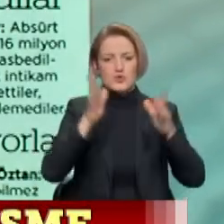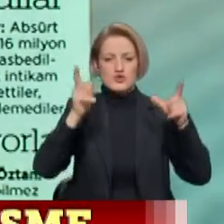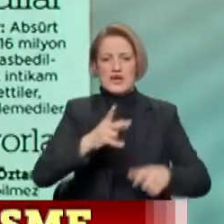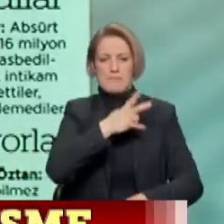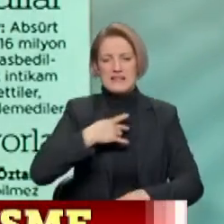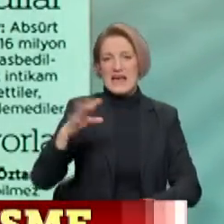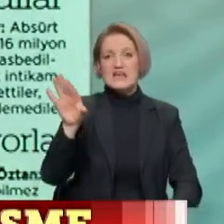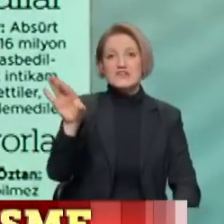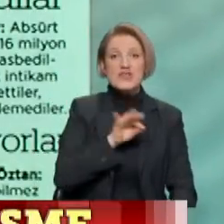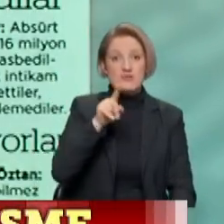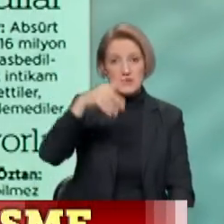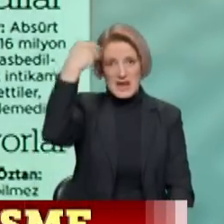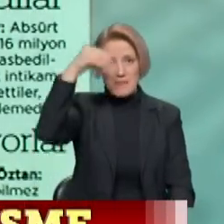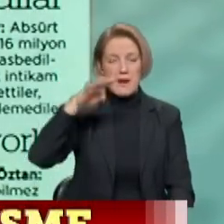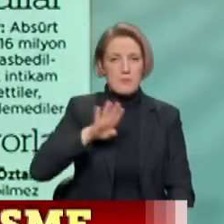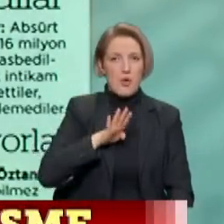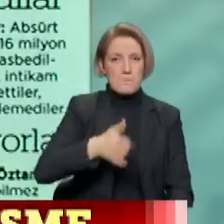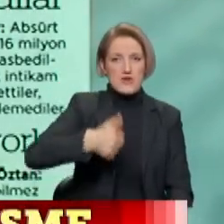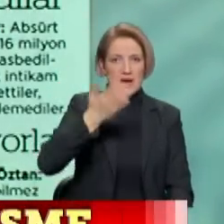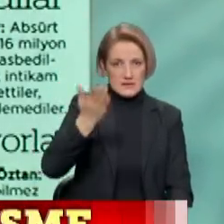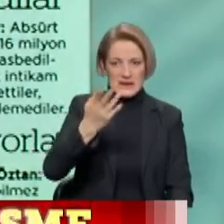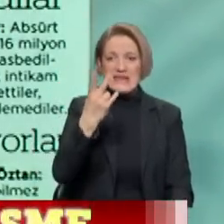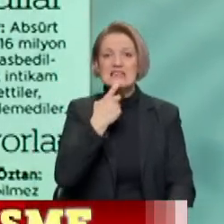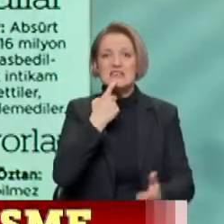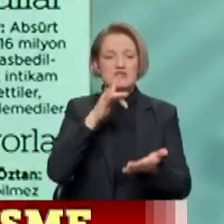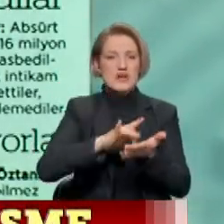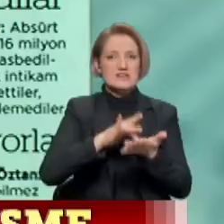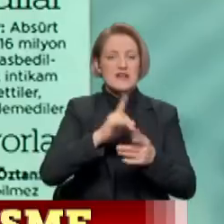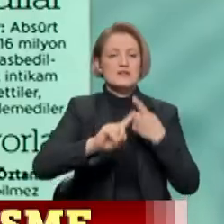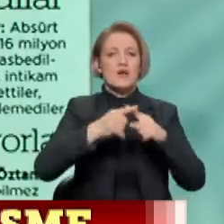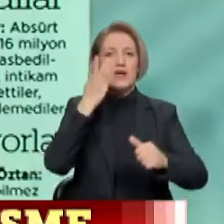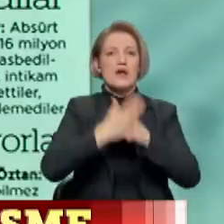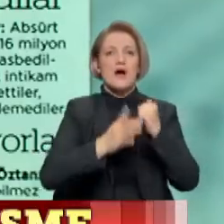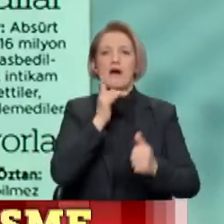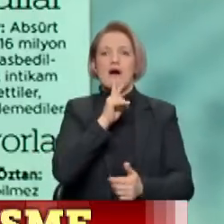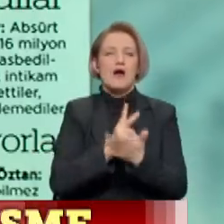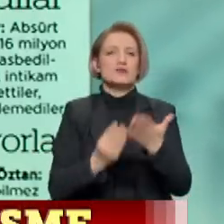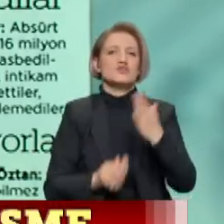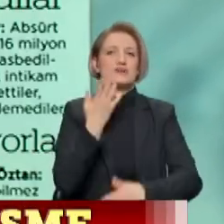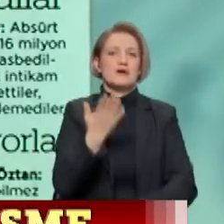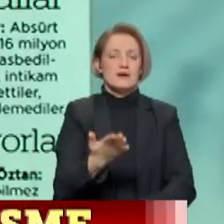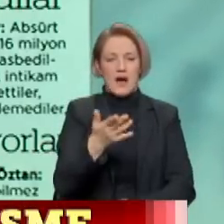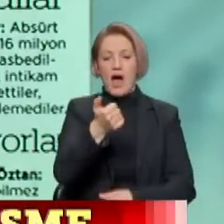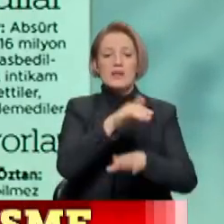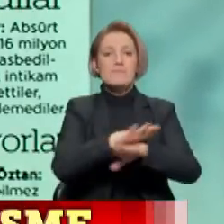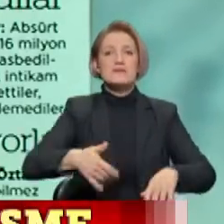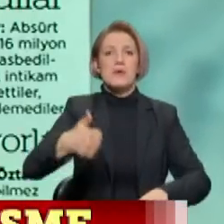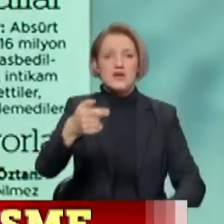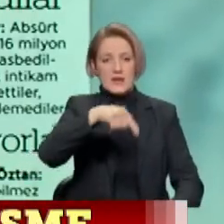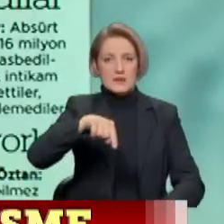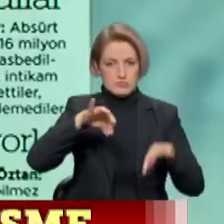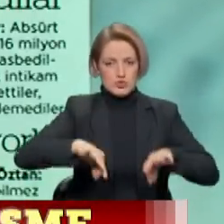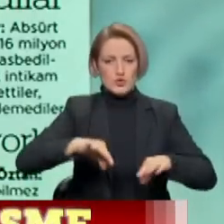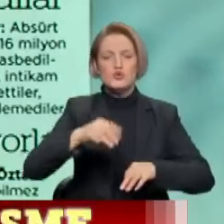Belediyesi'nin seçilmiş başkanı Ekrem İmamoğlu'na 2 yıl ceza ve siyasi yasak kararı çıktı. Altılı masanın liderleri